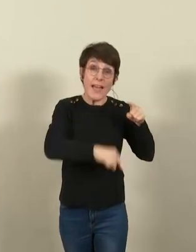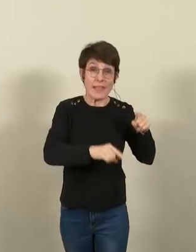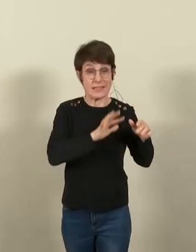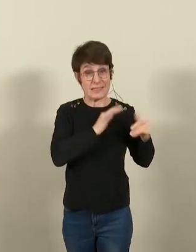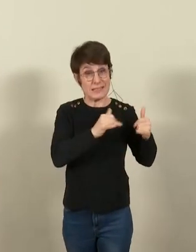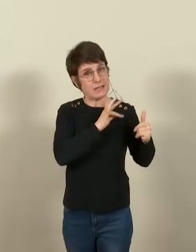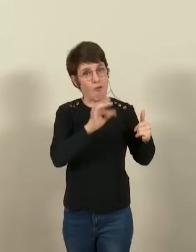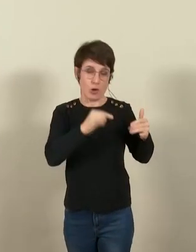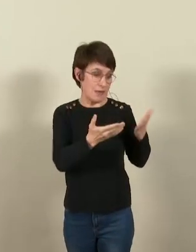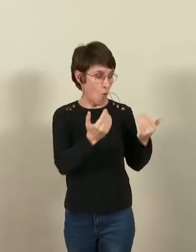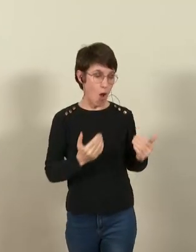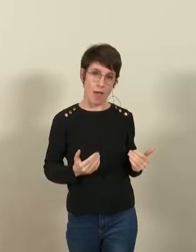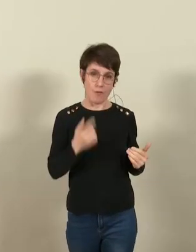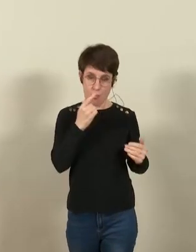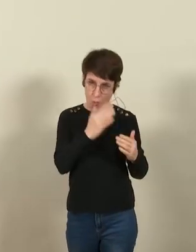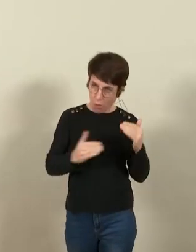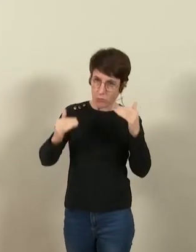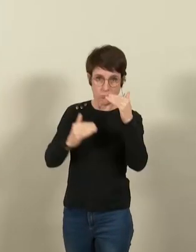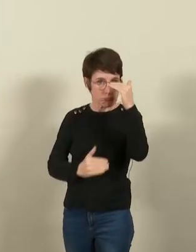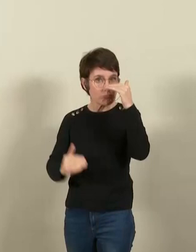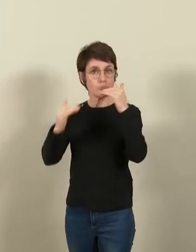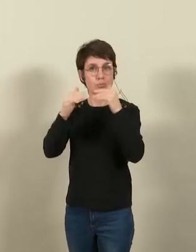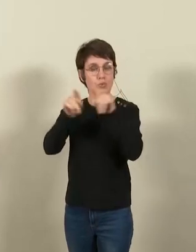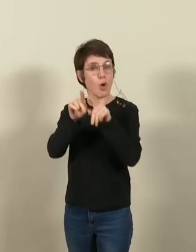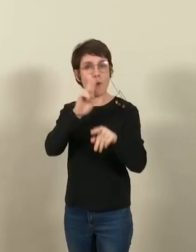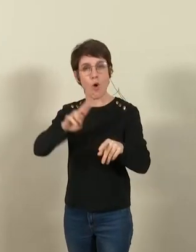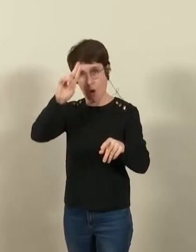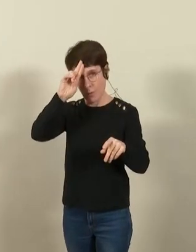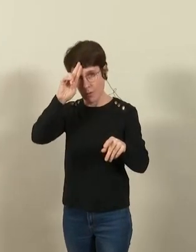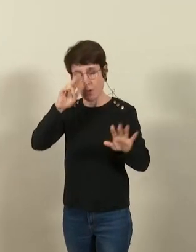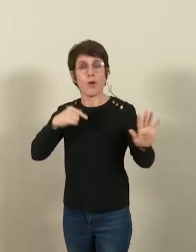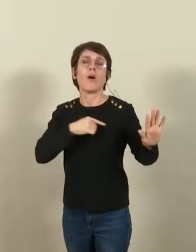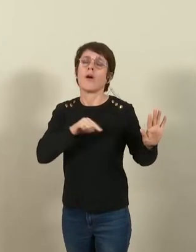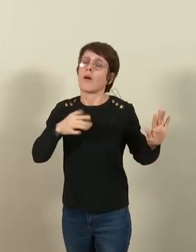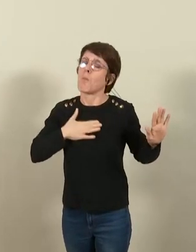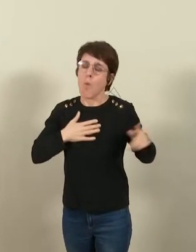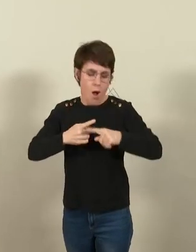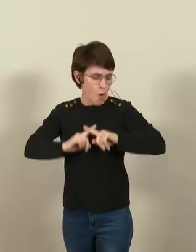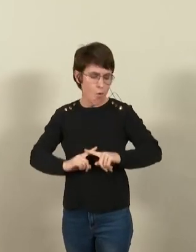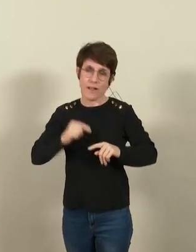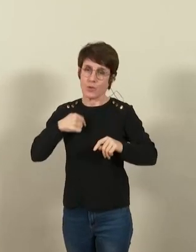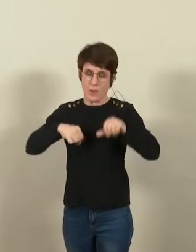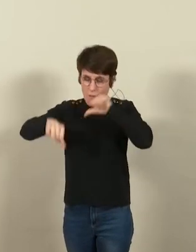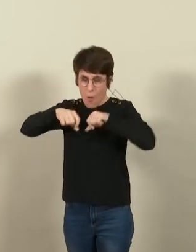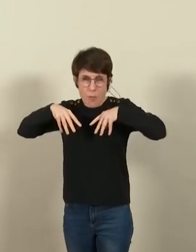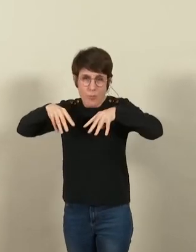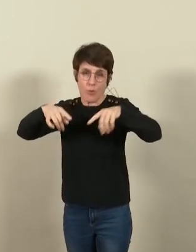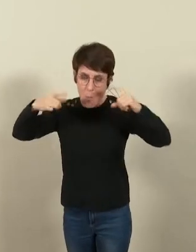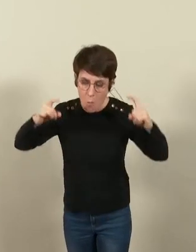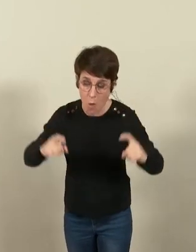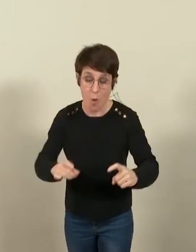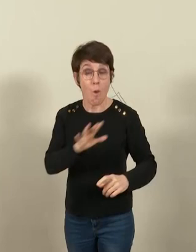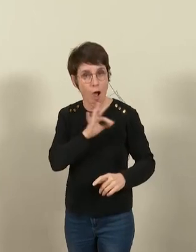voisins européens je fais partie de ceux qui sont convaincus que nous devons tendre vers moins de pesticides en France et en Europe